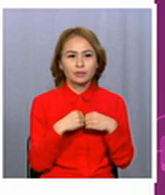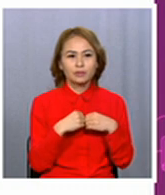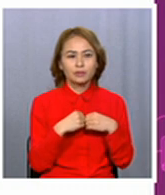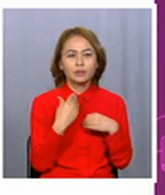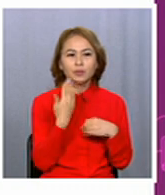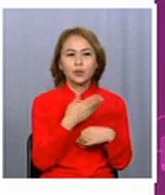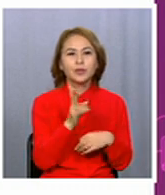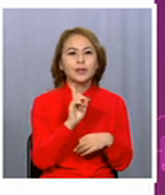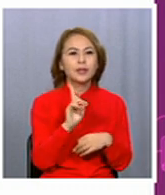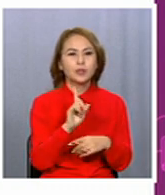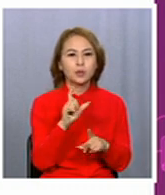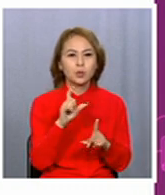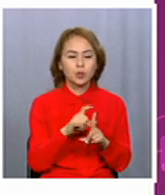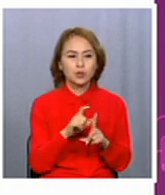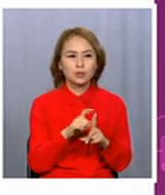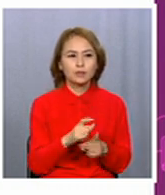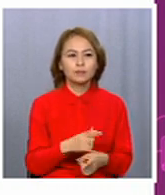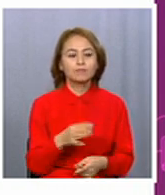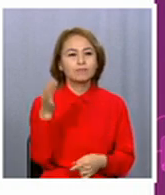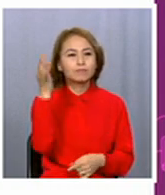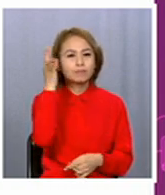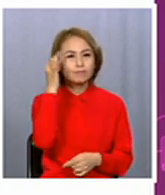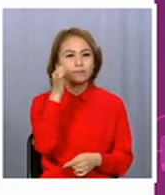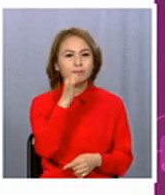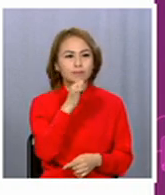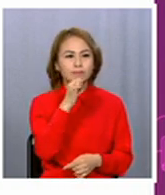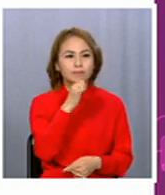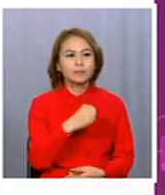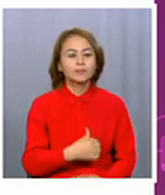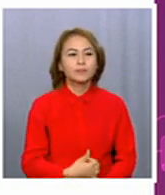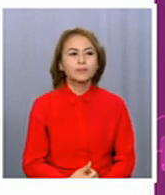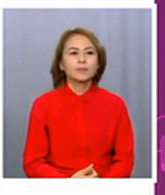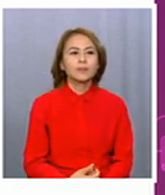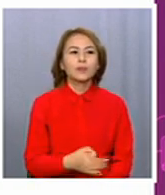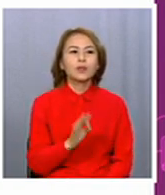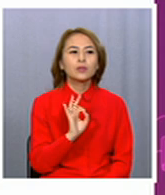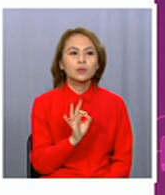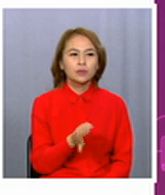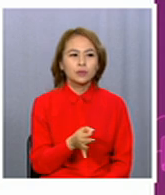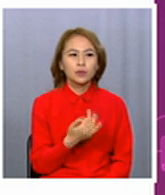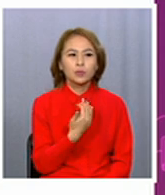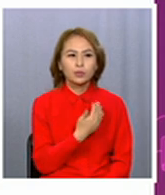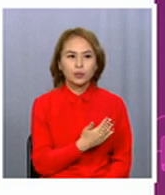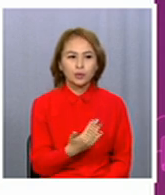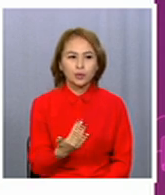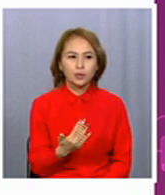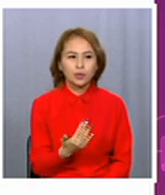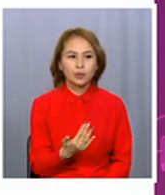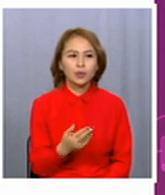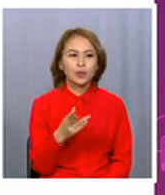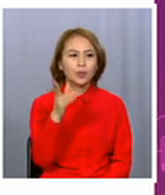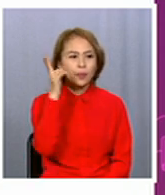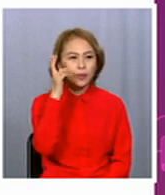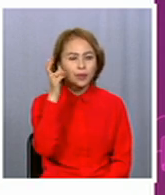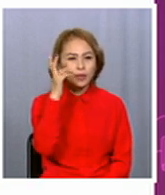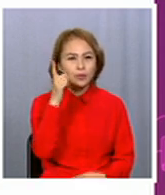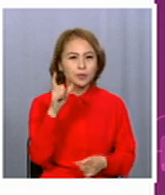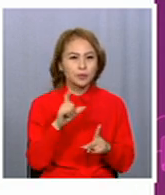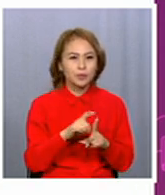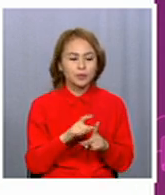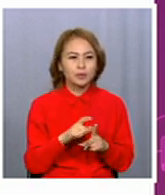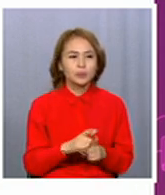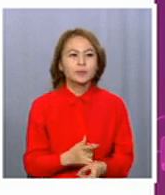сөзі? Есімізге түсірейік. Дұрыс. Бұл қоянның сөзі.